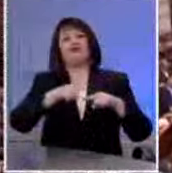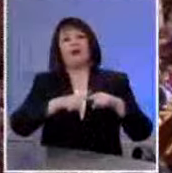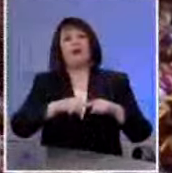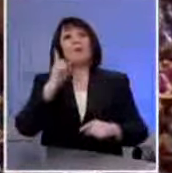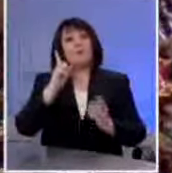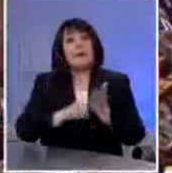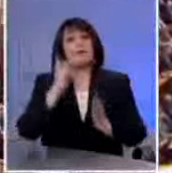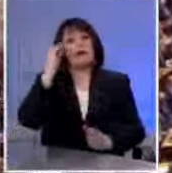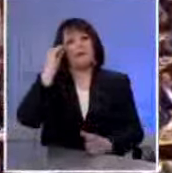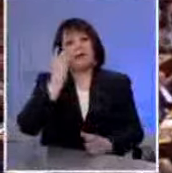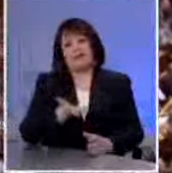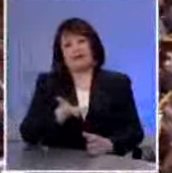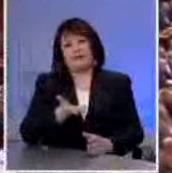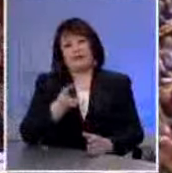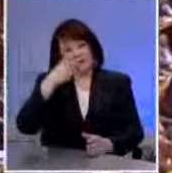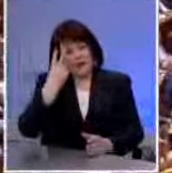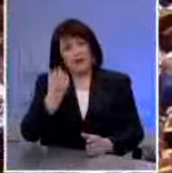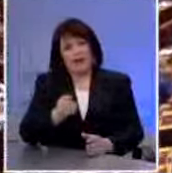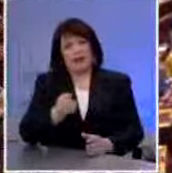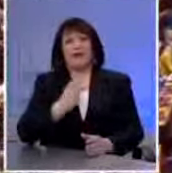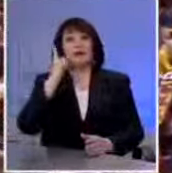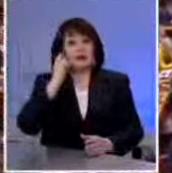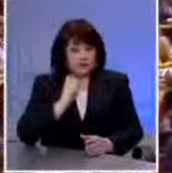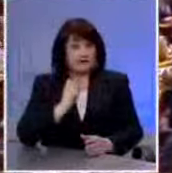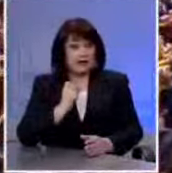γνωρίζει. Για να ξέρετε ότι